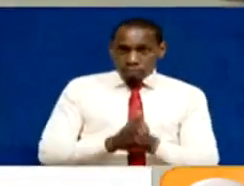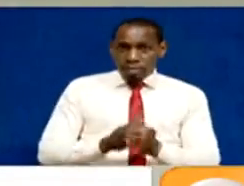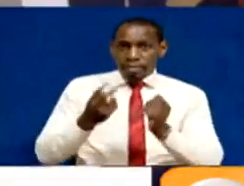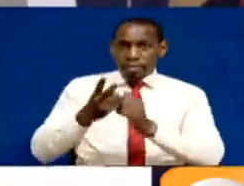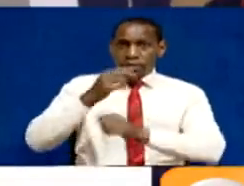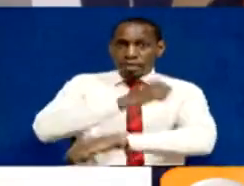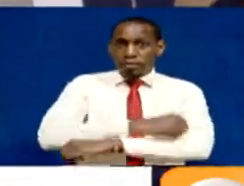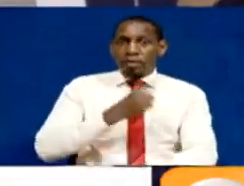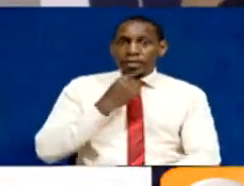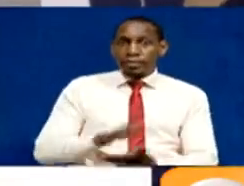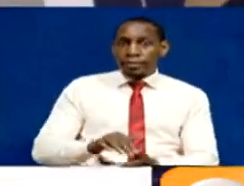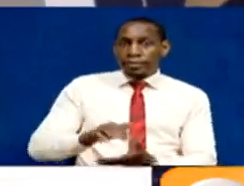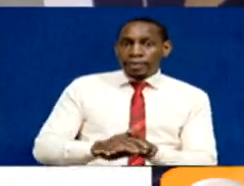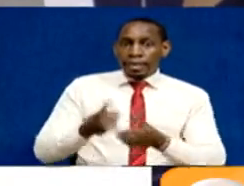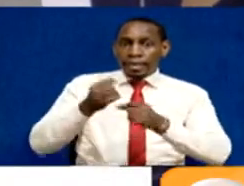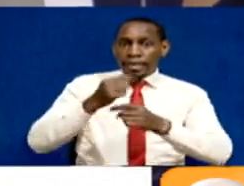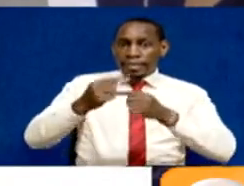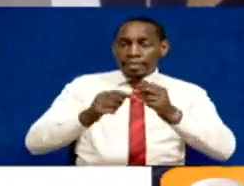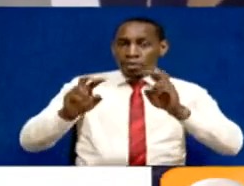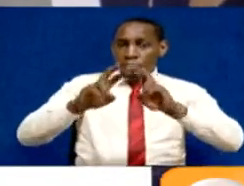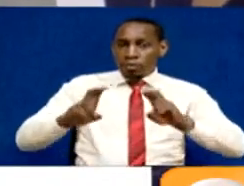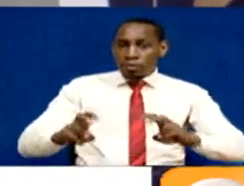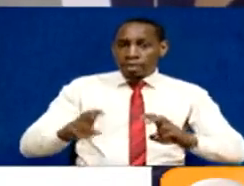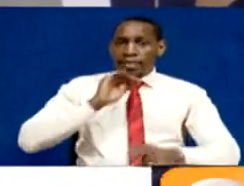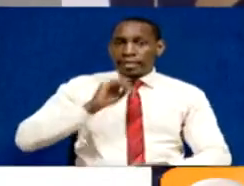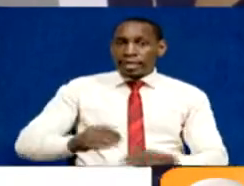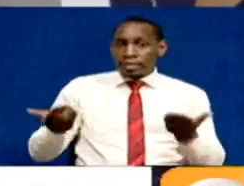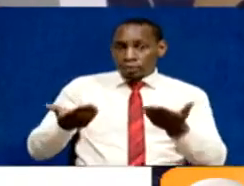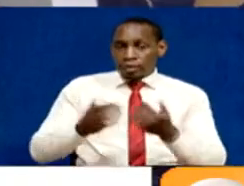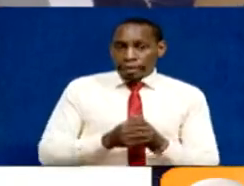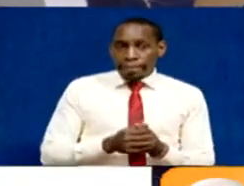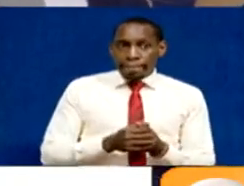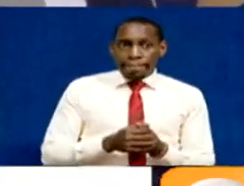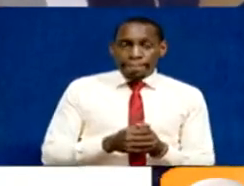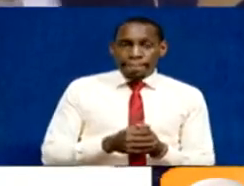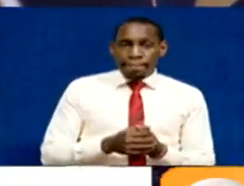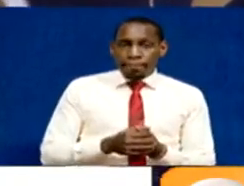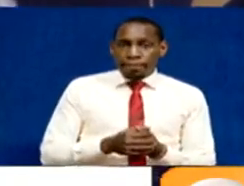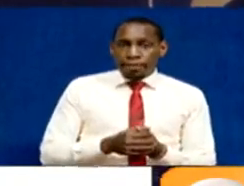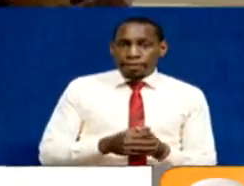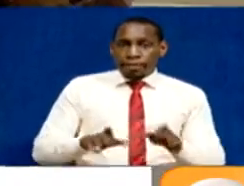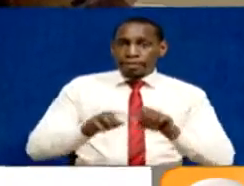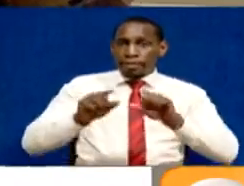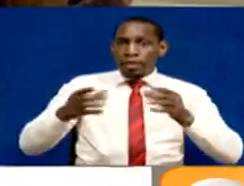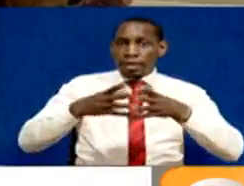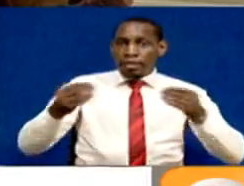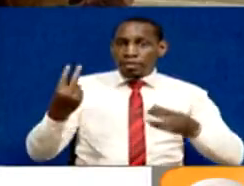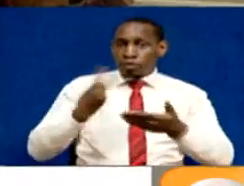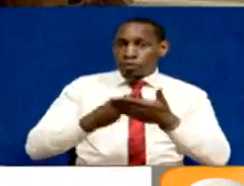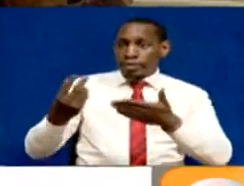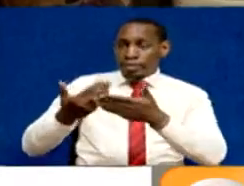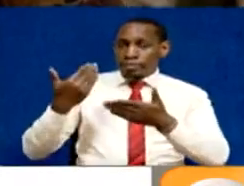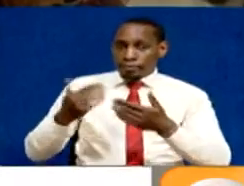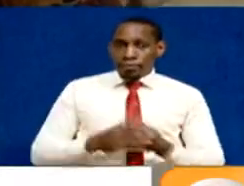shule ya upili ya wavulana ya Alliance inaendelea kumtafuta mwana wao Elisa Fanson Kinyanjui, aliyepotea wiki